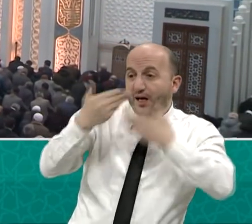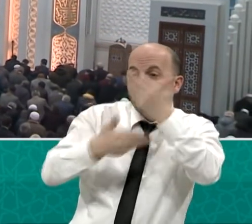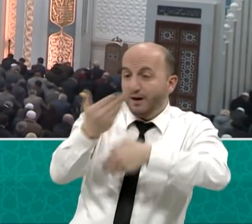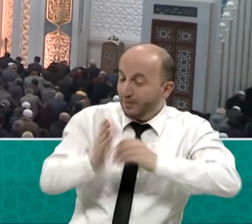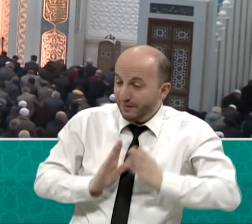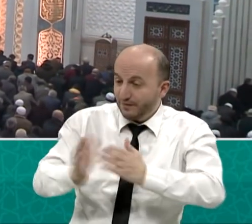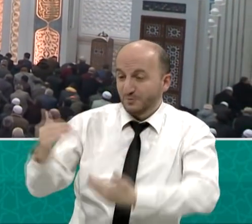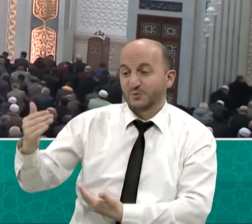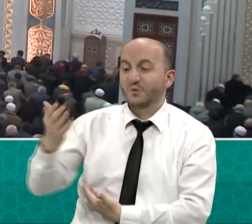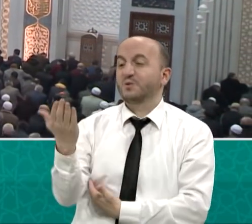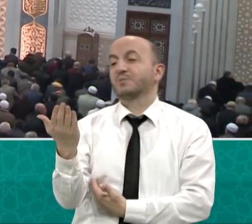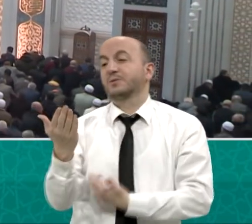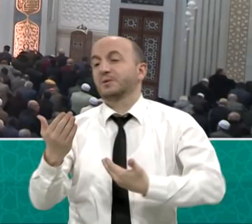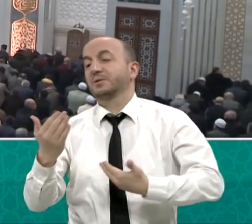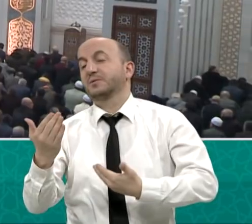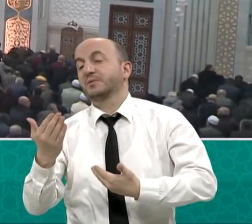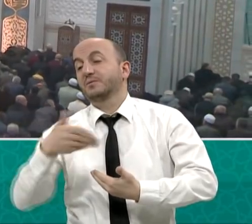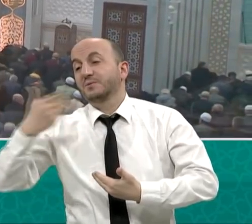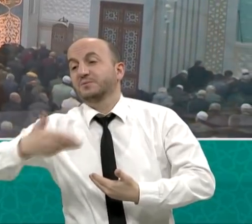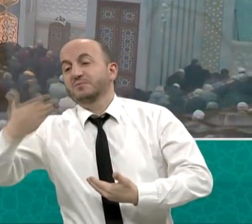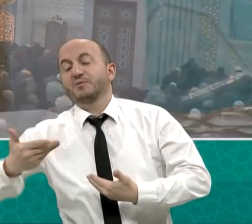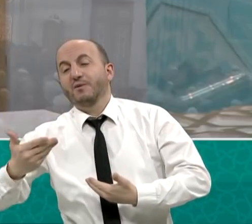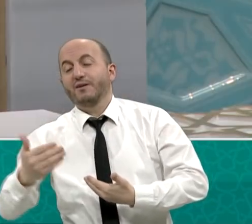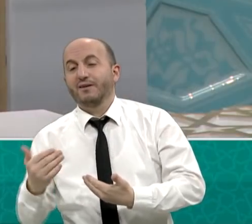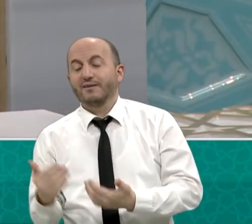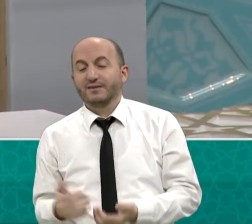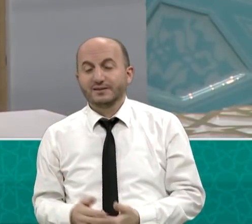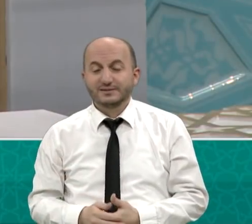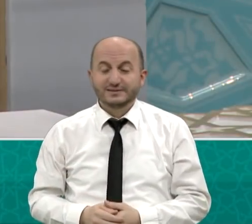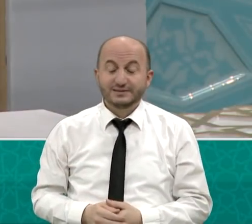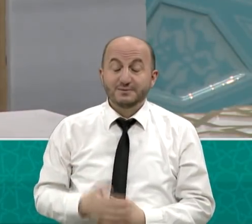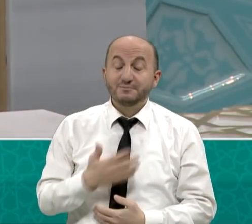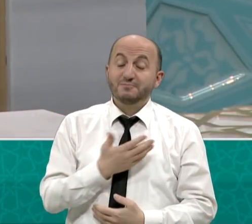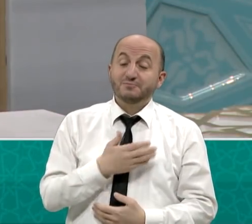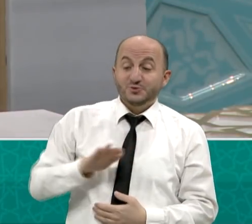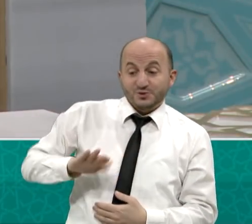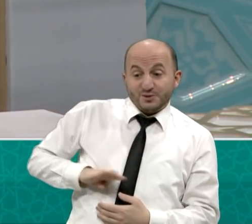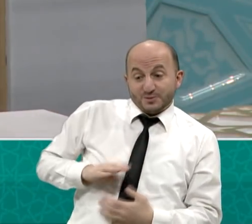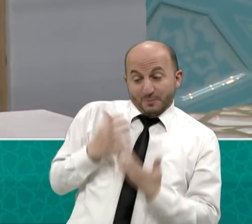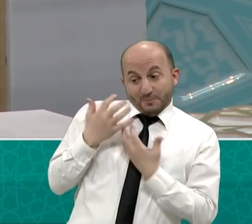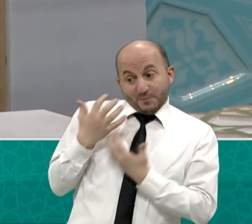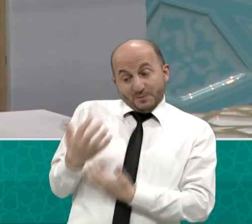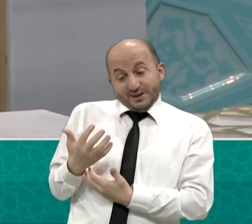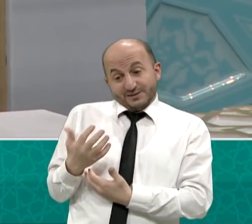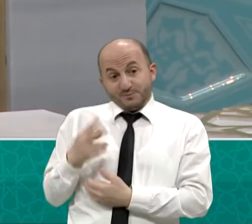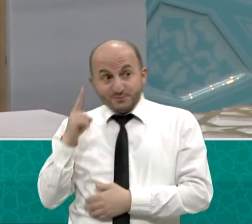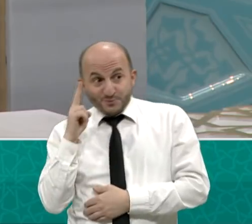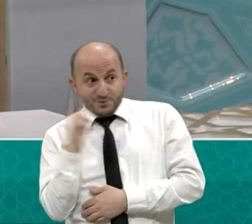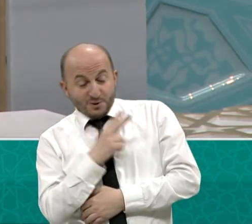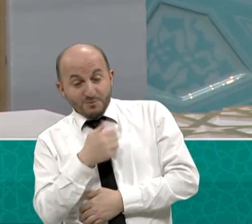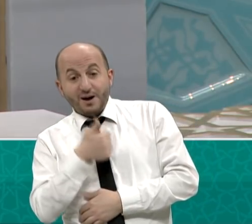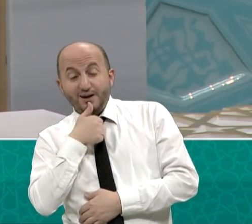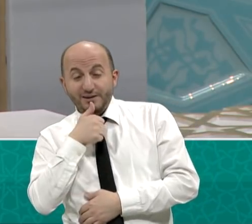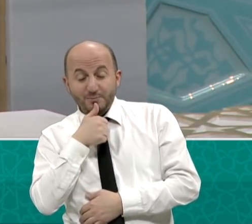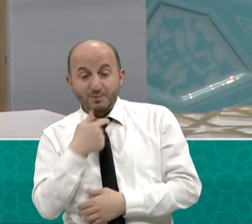görmekteyiz. Hatta onun evlatlarına, torunlarına karşı olan bu merhametini gören adamın birisi, "Vallahi benim 10